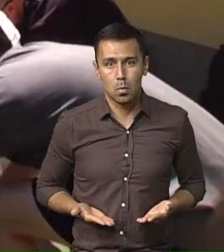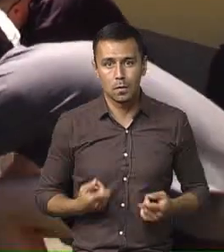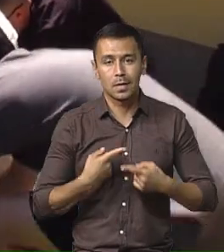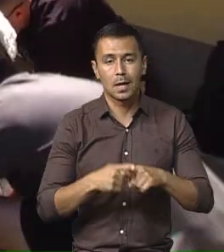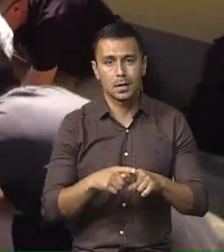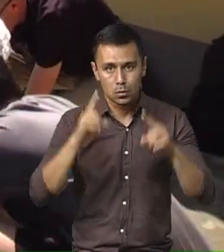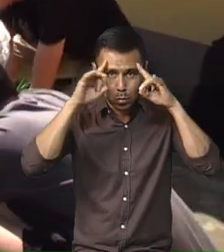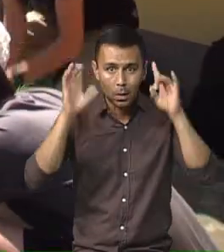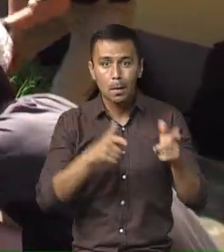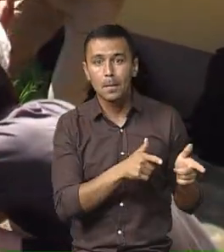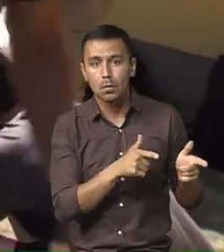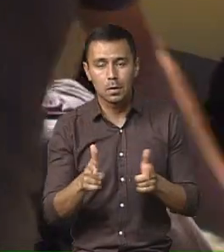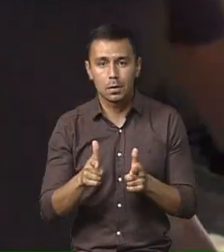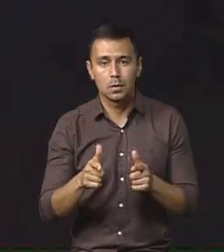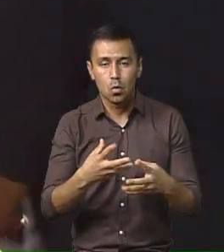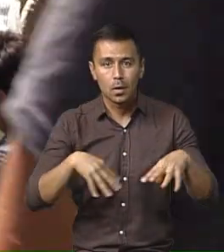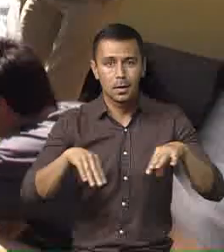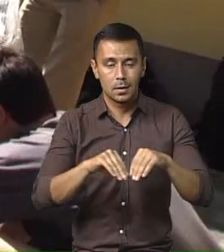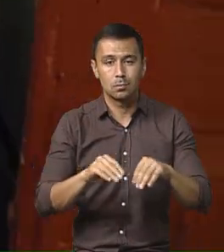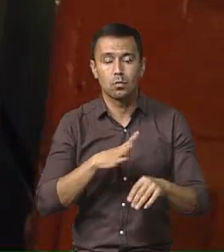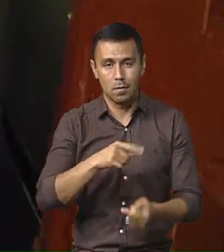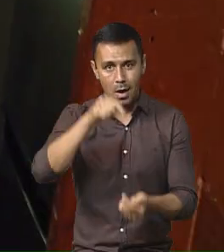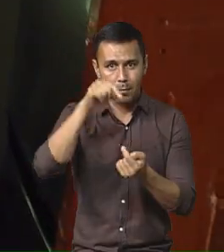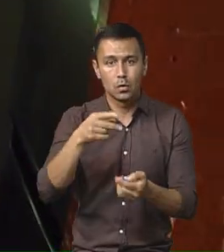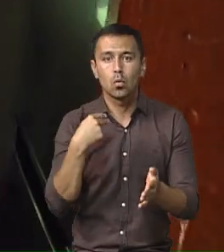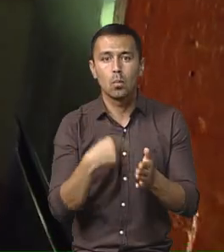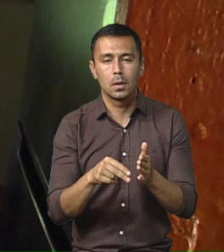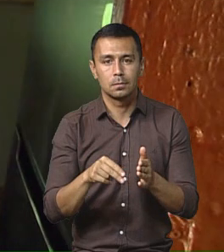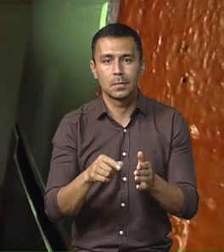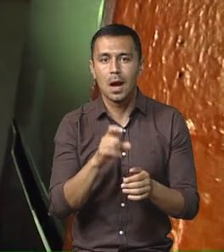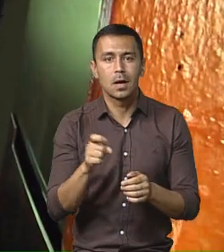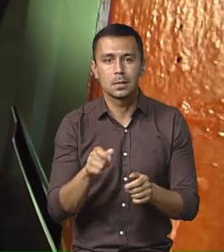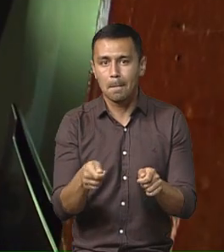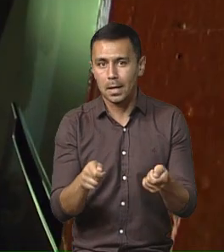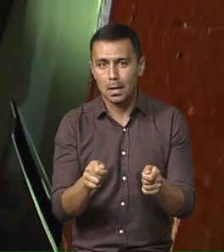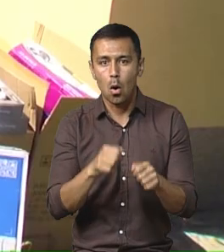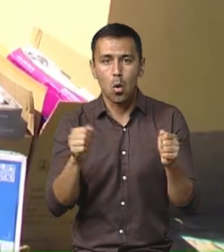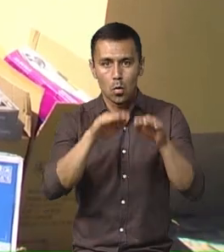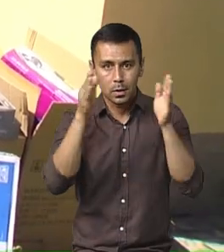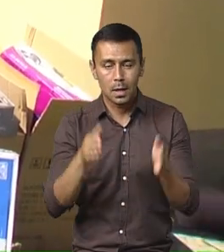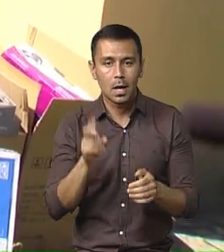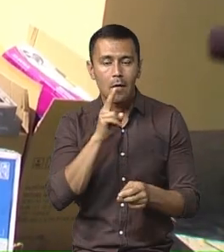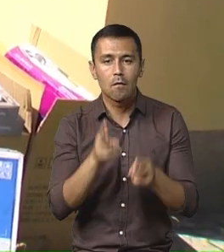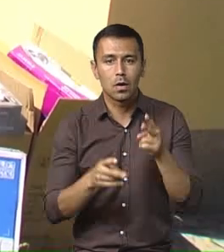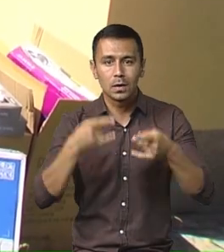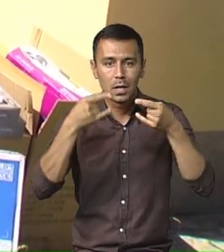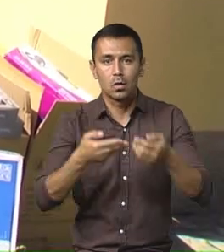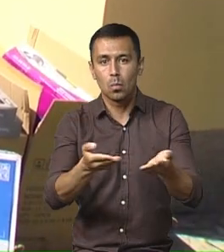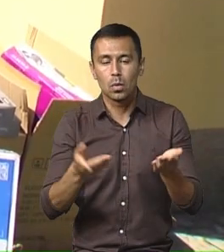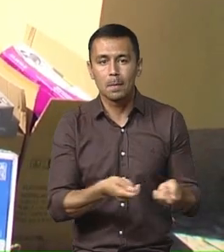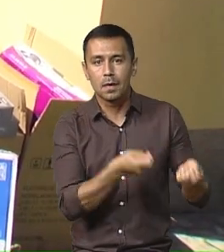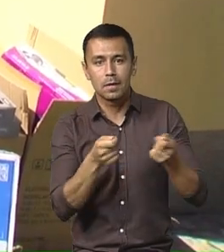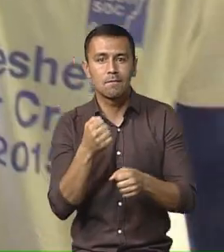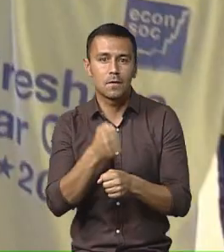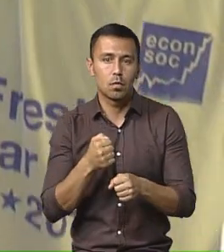Тож сюрприз, який підготували родині місіонери, був доречний. Вони купили родині газову плиту, холодильник, кавоварку, телевізор, посуд, привезли